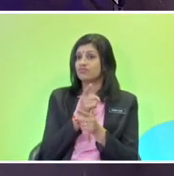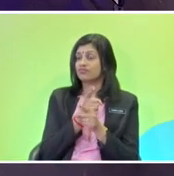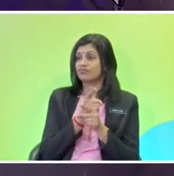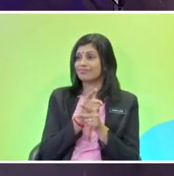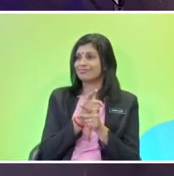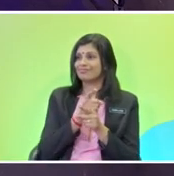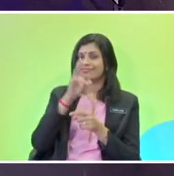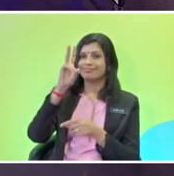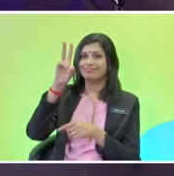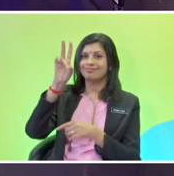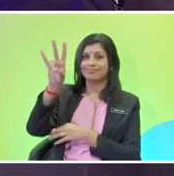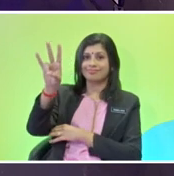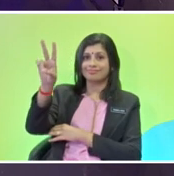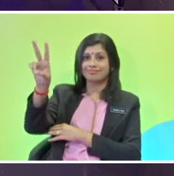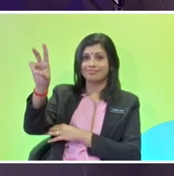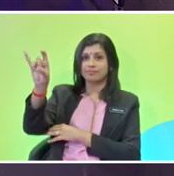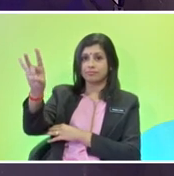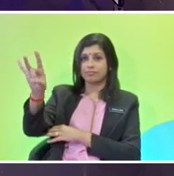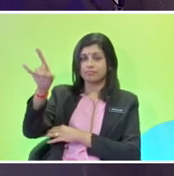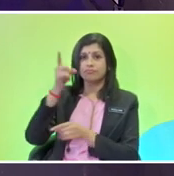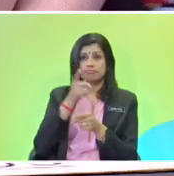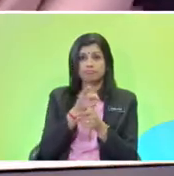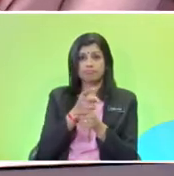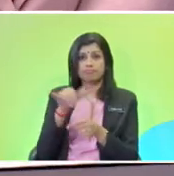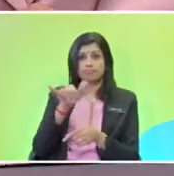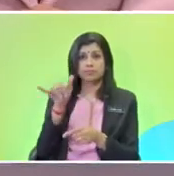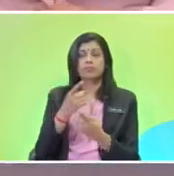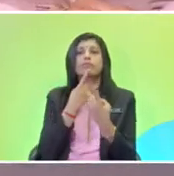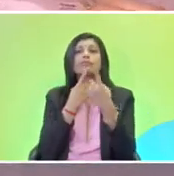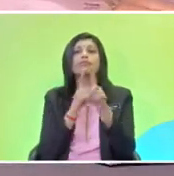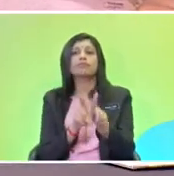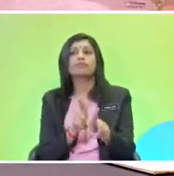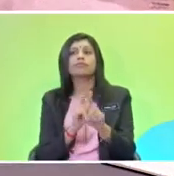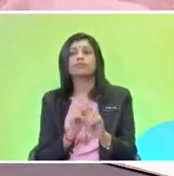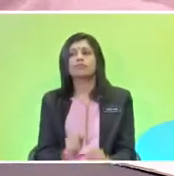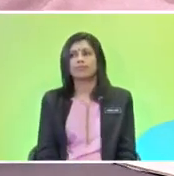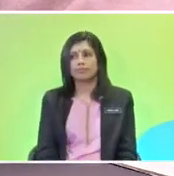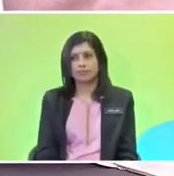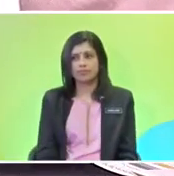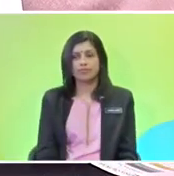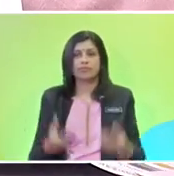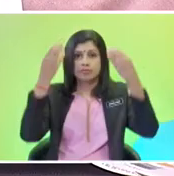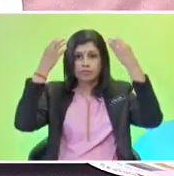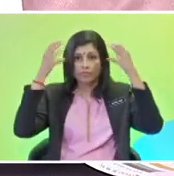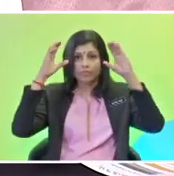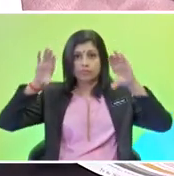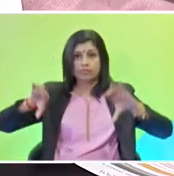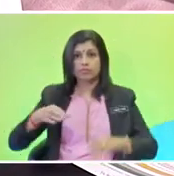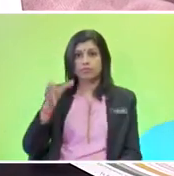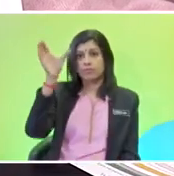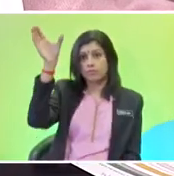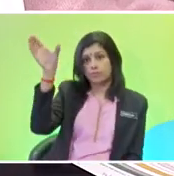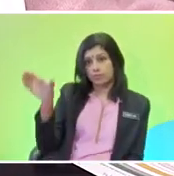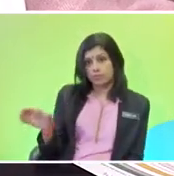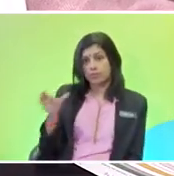Nampak? Okey. Dengan adik Tasnim, sama. Wow. Tanya.